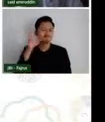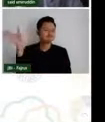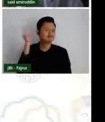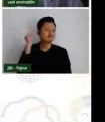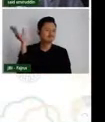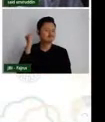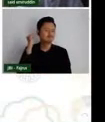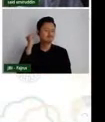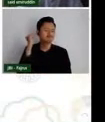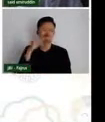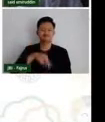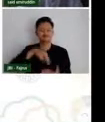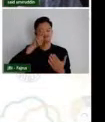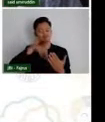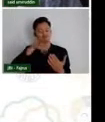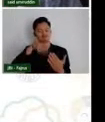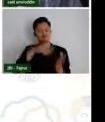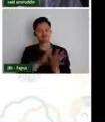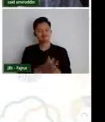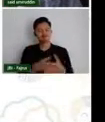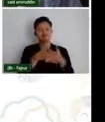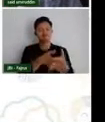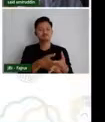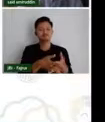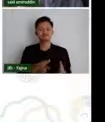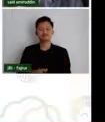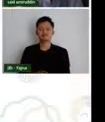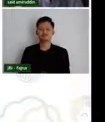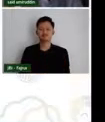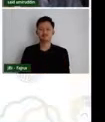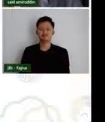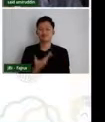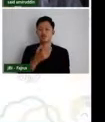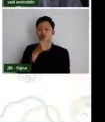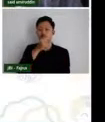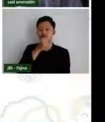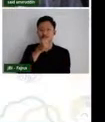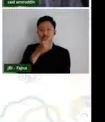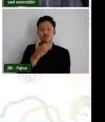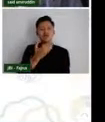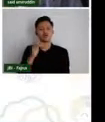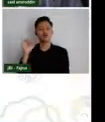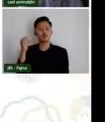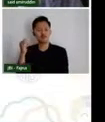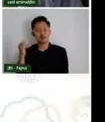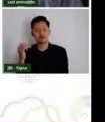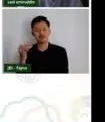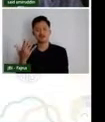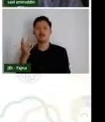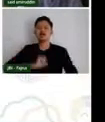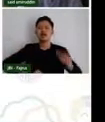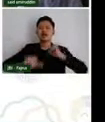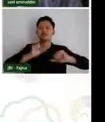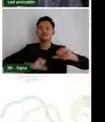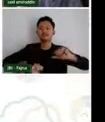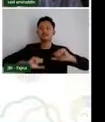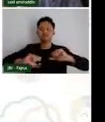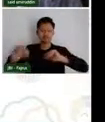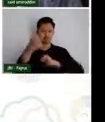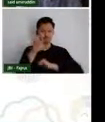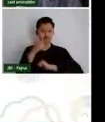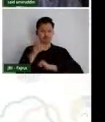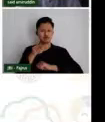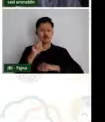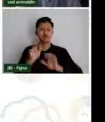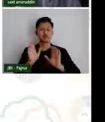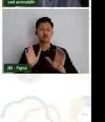buku, membaca teks, kemudian bernyanyi, bermain, dan sebagainya. Ada beragam kegiatan juga seperti itu mungkin di dalam pembelajaran